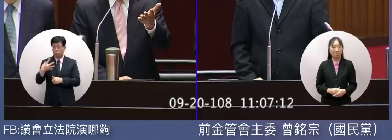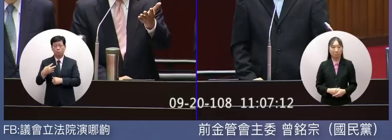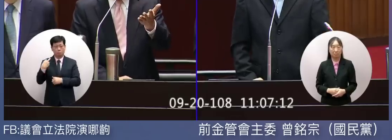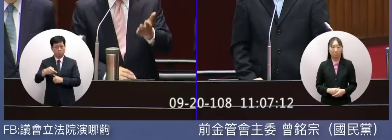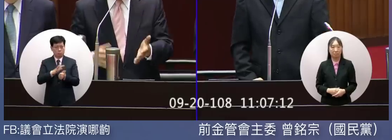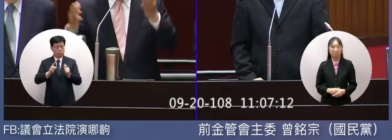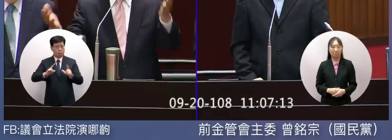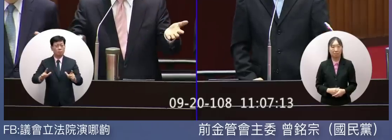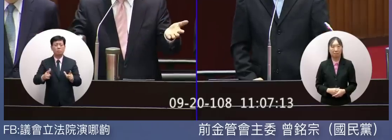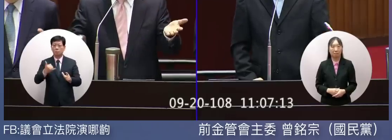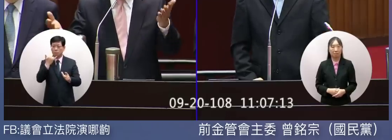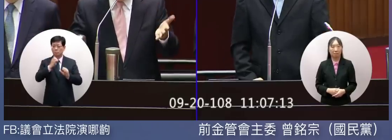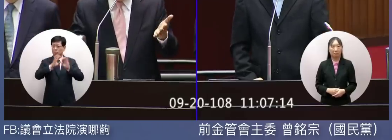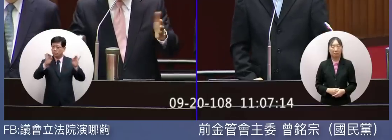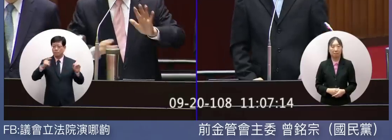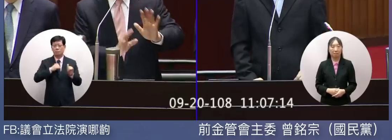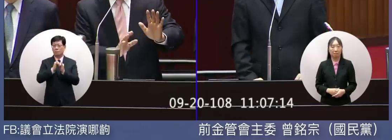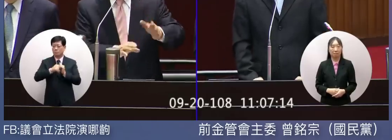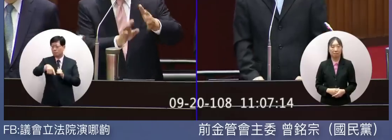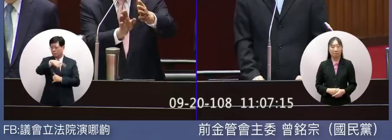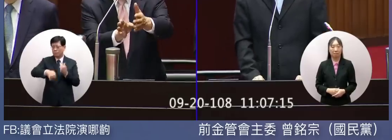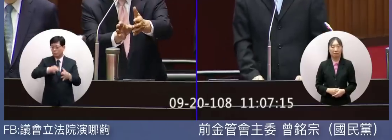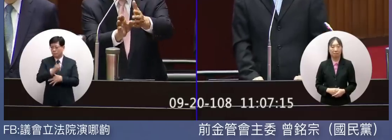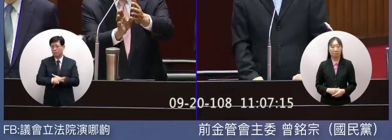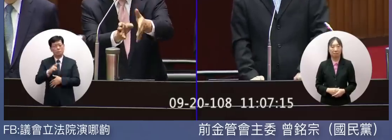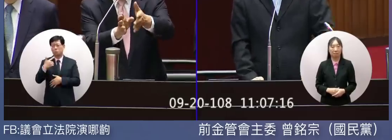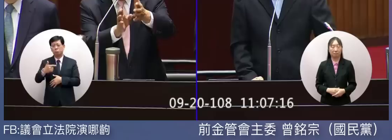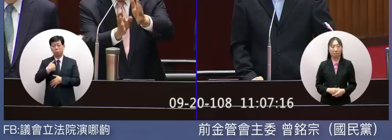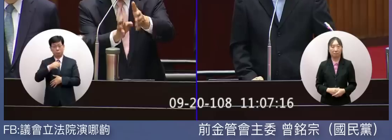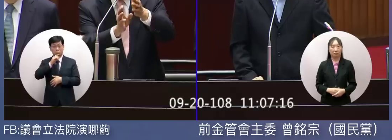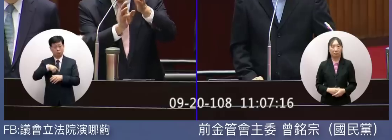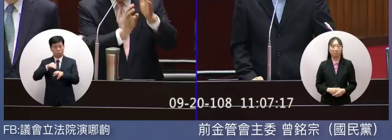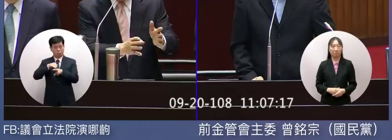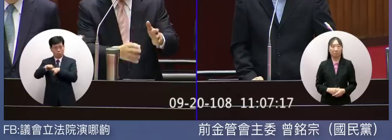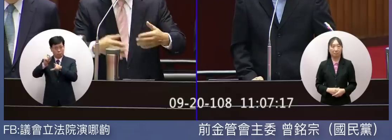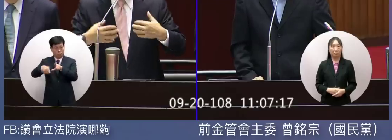且影响力大，更可以告诉股民，这个不是要由高铁